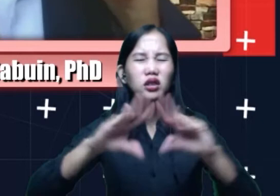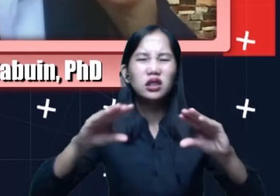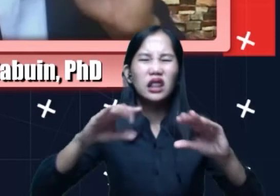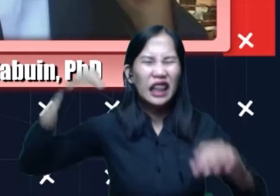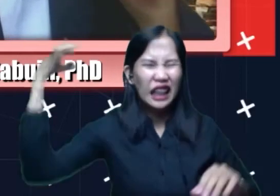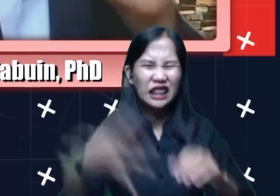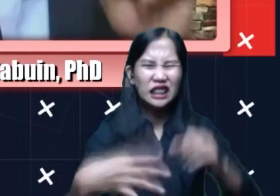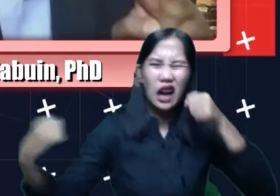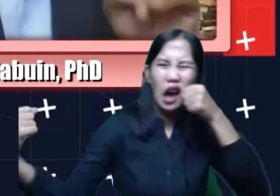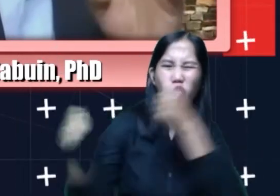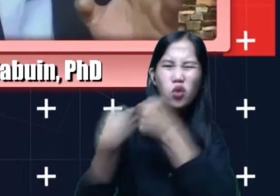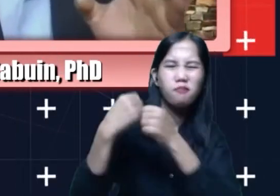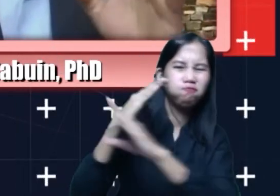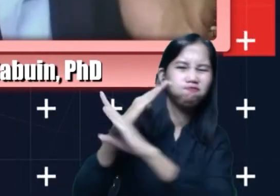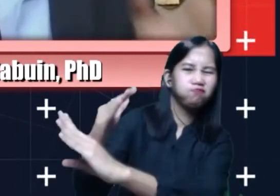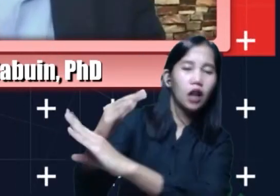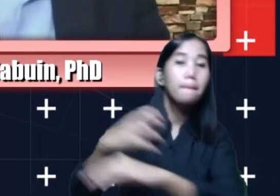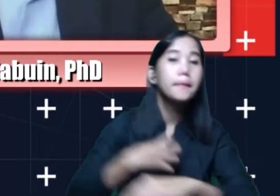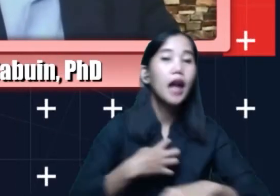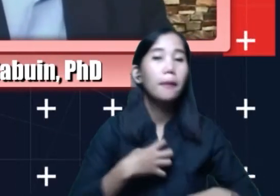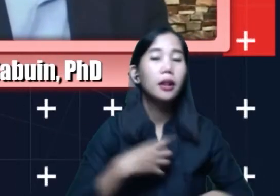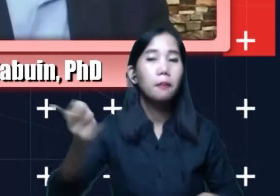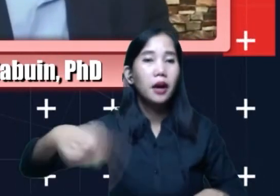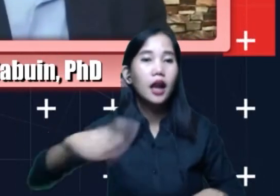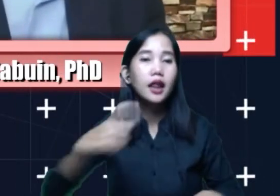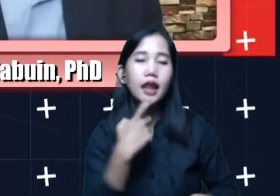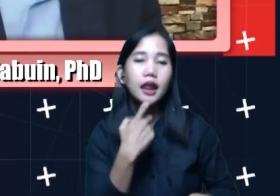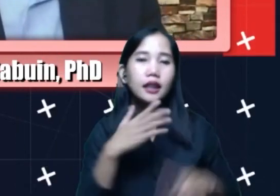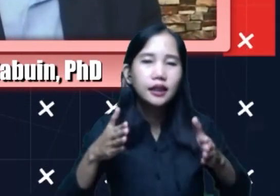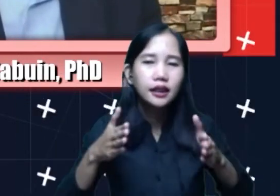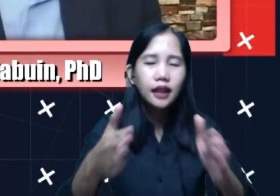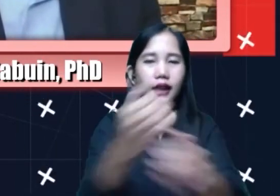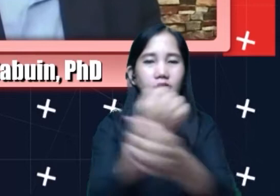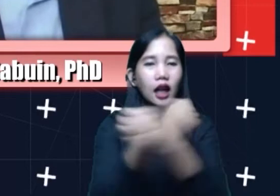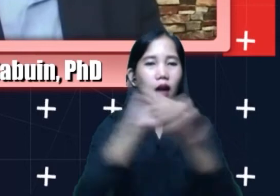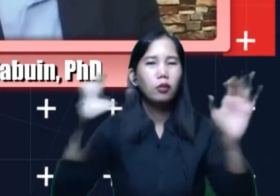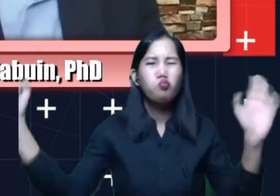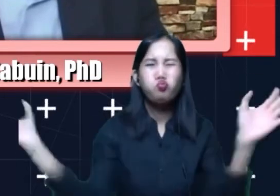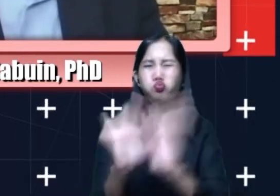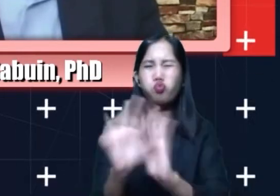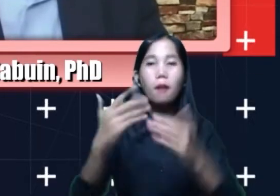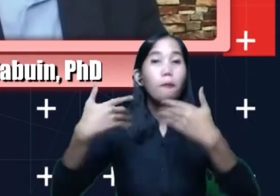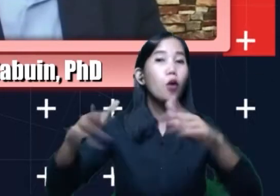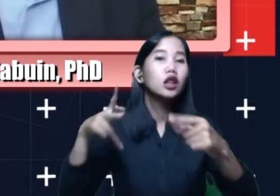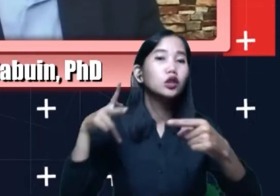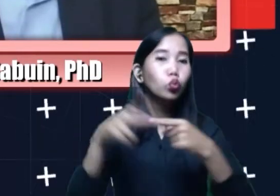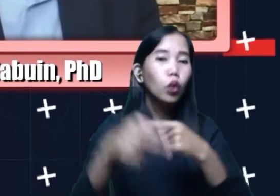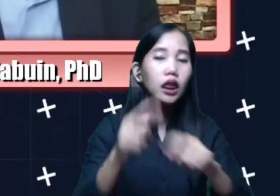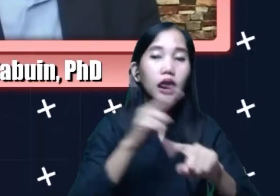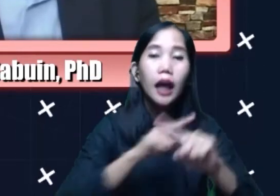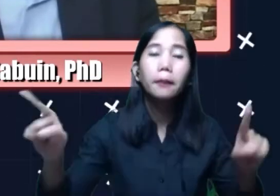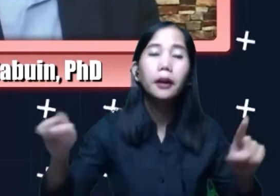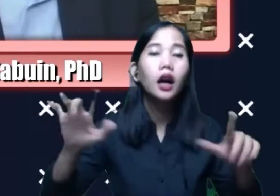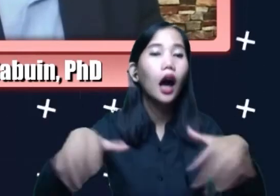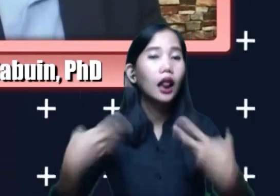Jadi kita harus bedakan kedua hal itu ya. Akhirnya ditetapkan supaya Paulus dan Barnabas serta beberapa orang